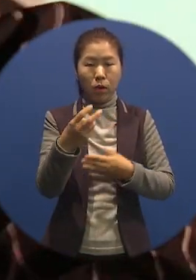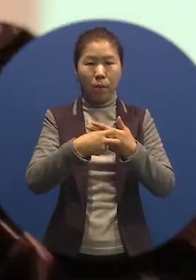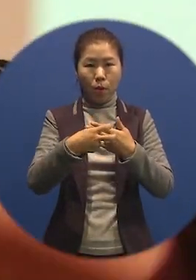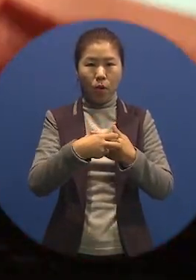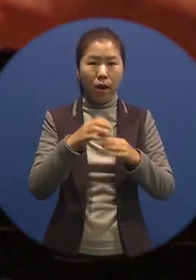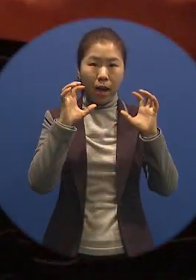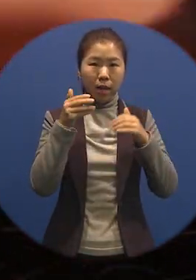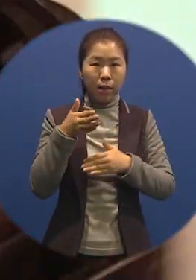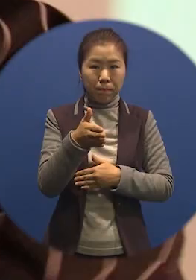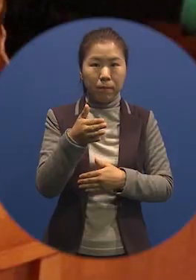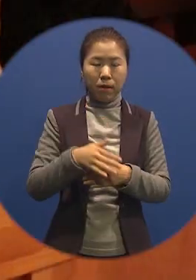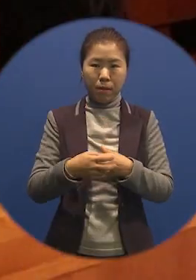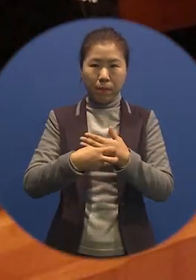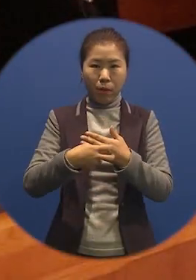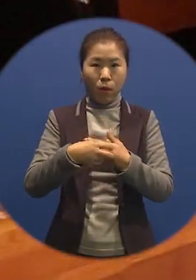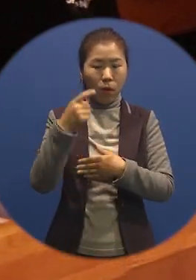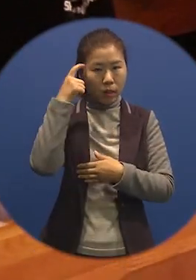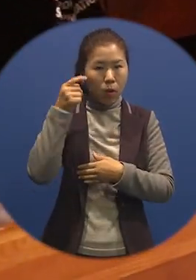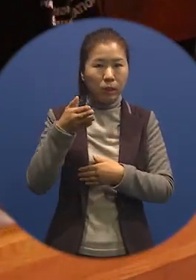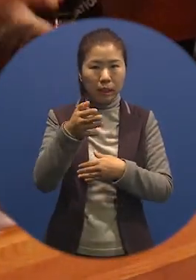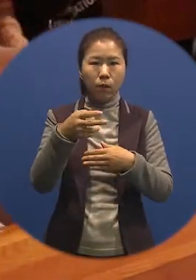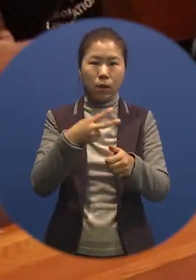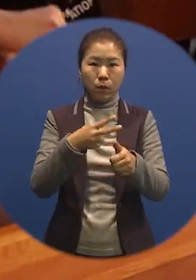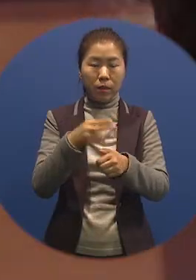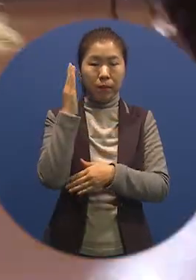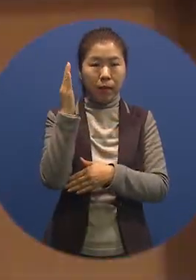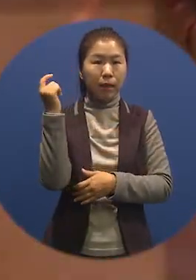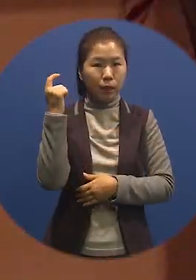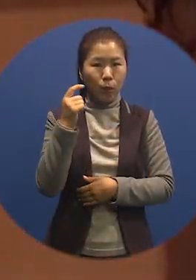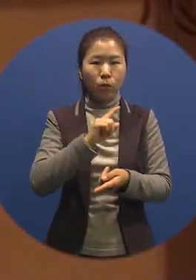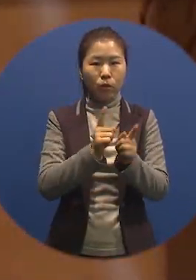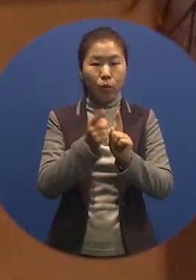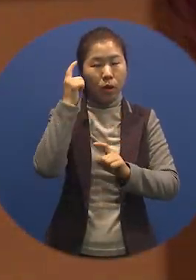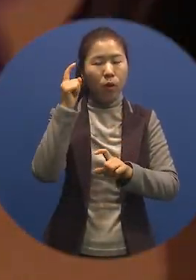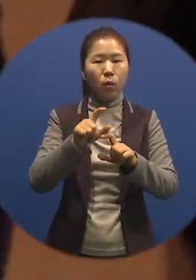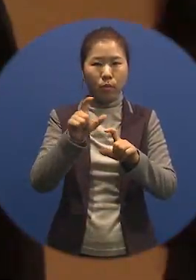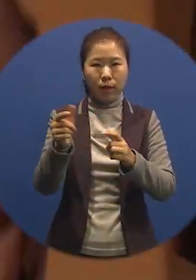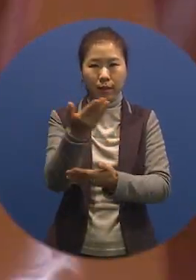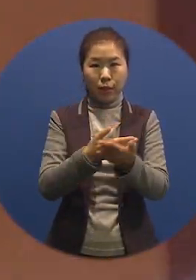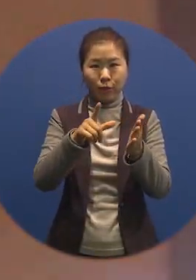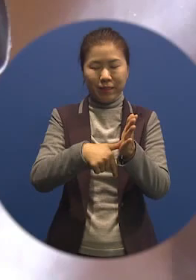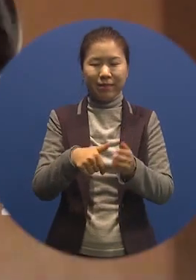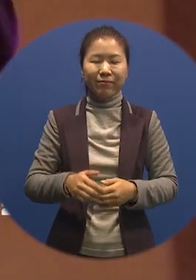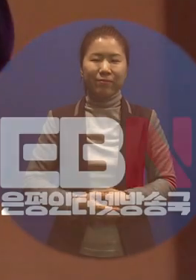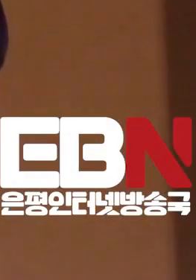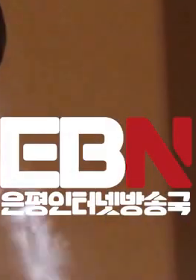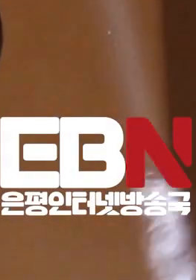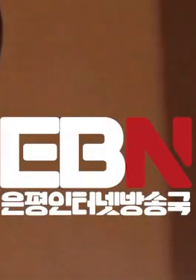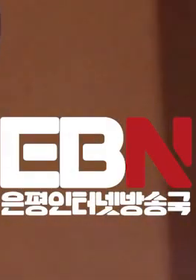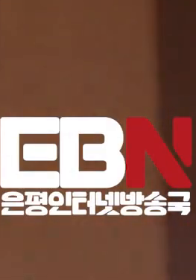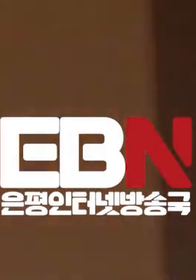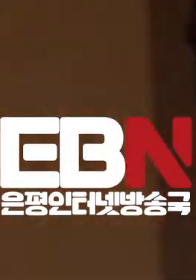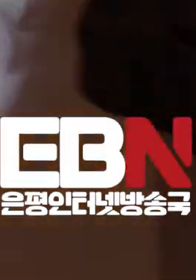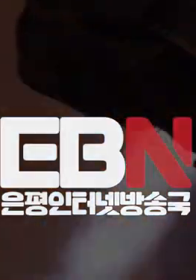삼성병원 소아청소년 정신의학과 김은진 교수의 강연을 듣고 서로의 고민을 나누는 시간을 가졌습니다.